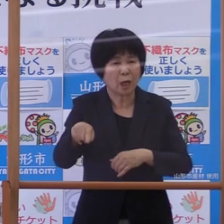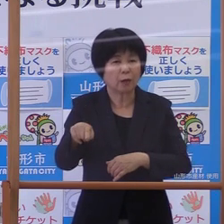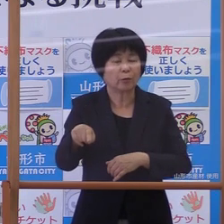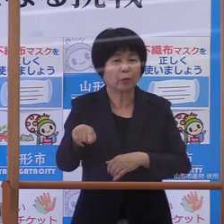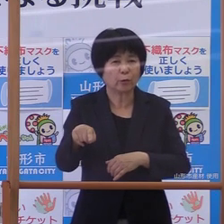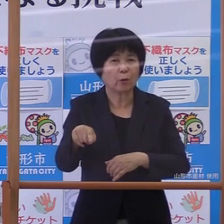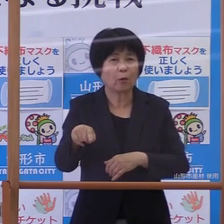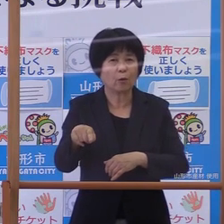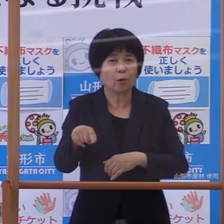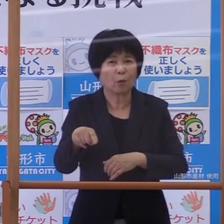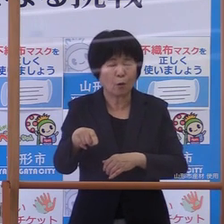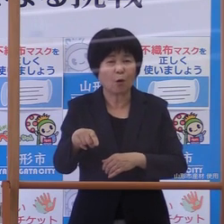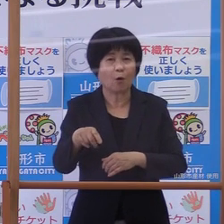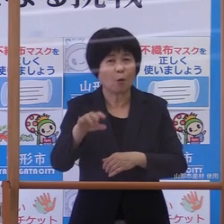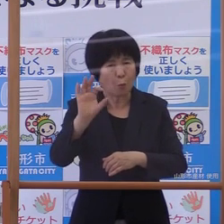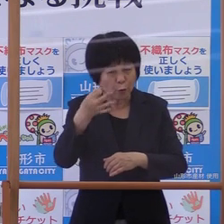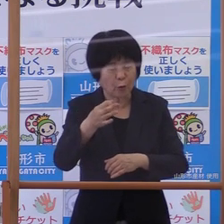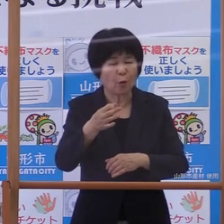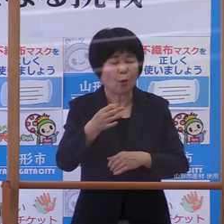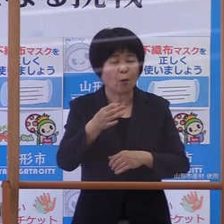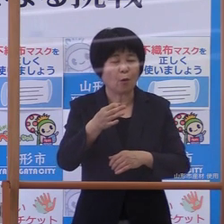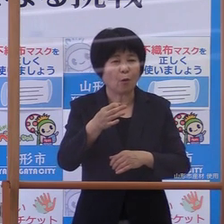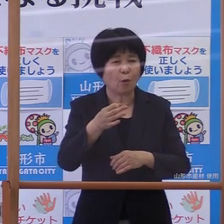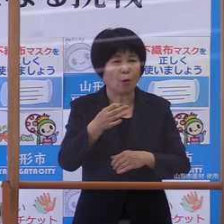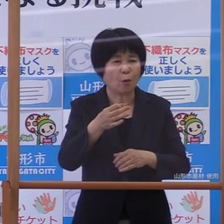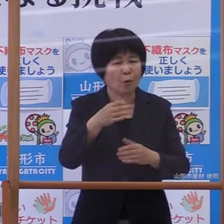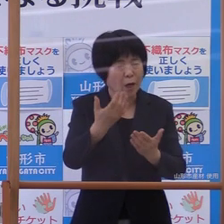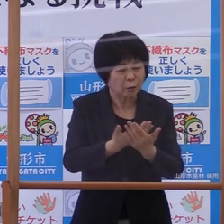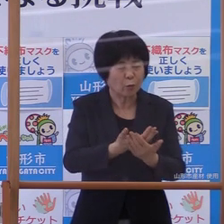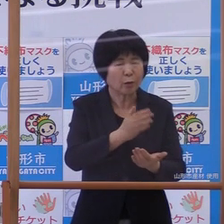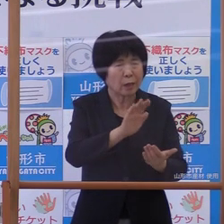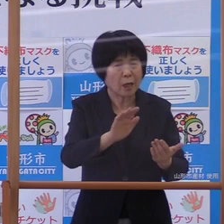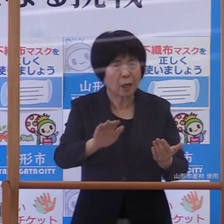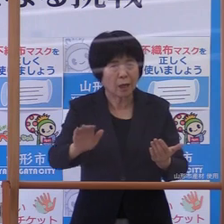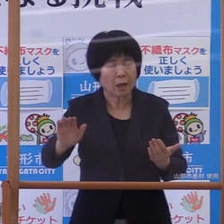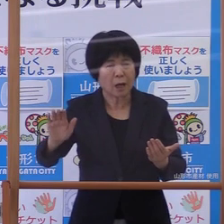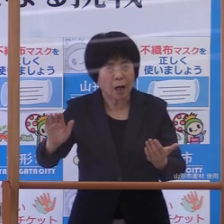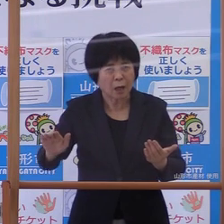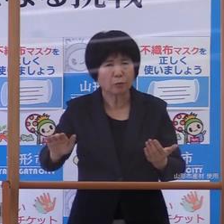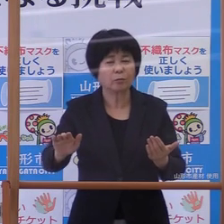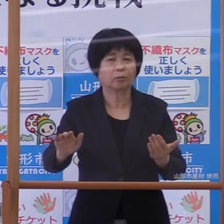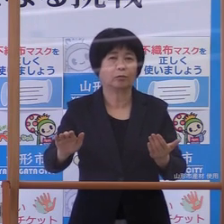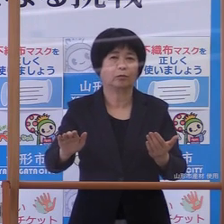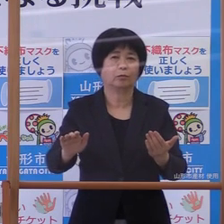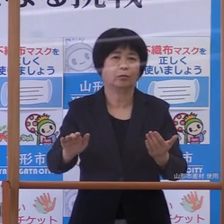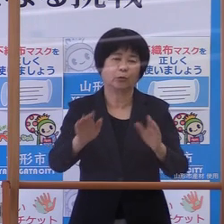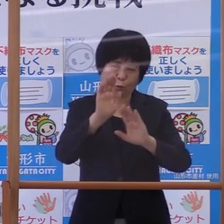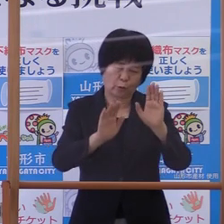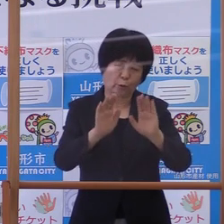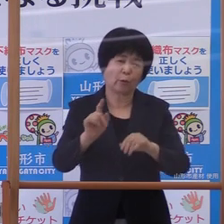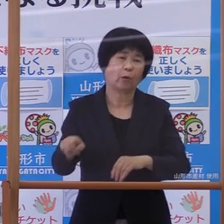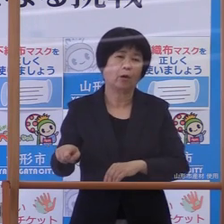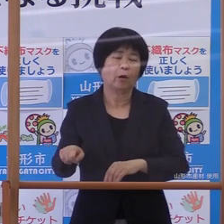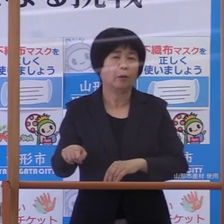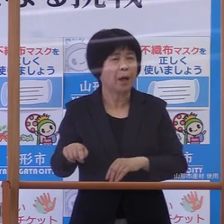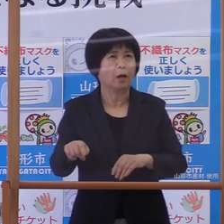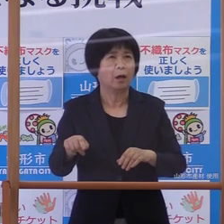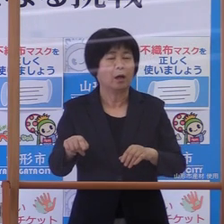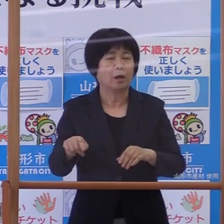の動産がまだ残っているという状況でありまして、ただあのだい